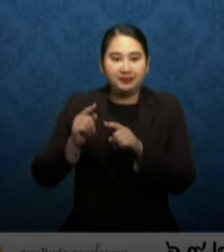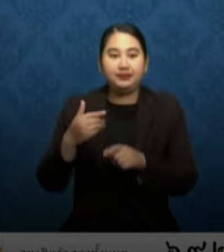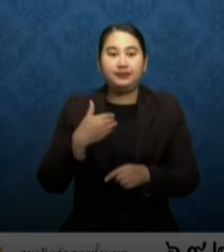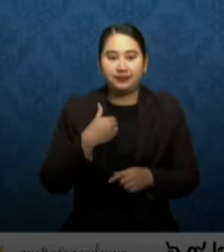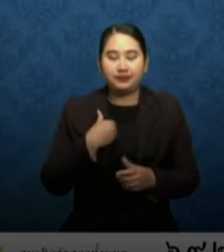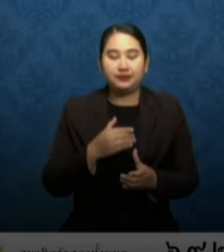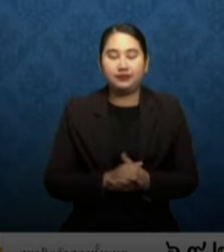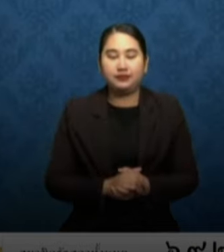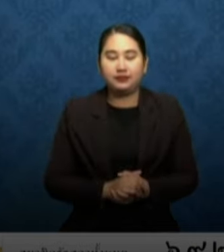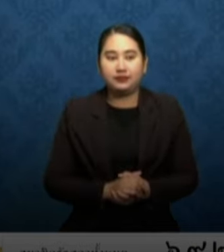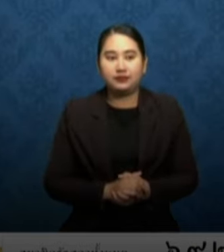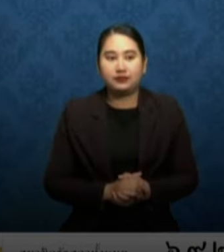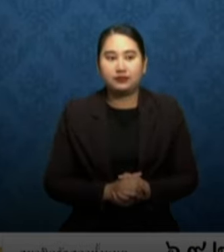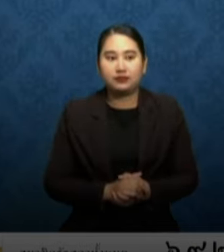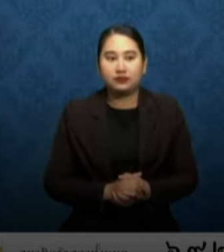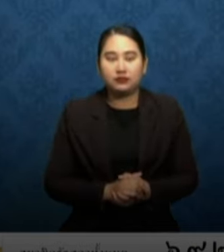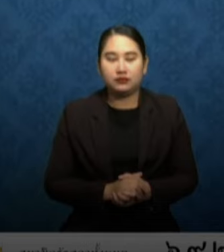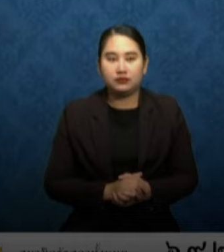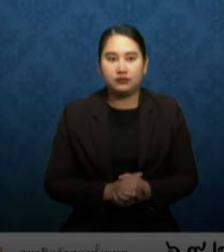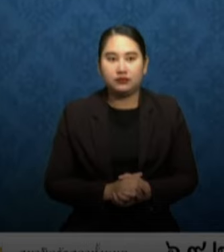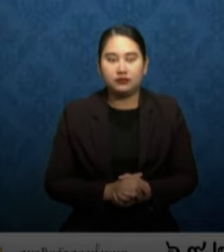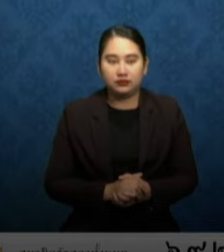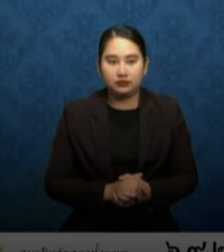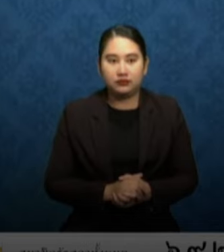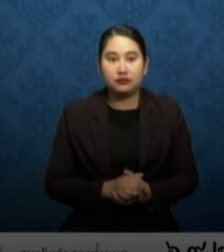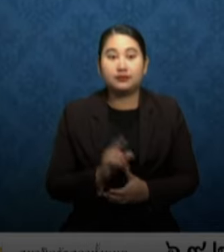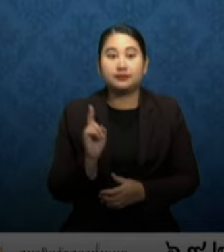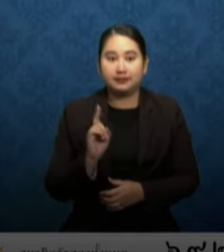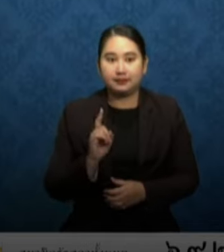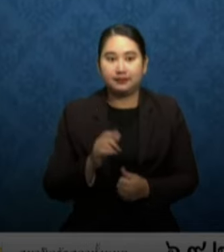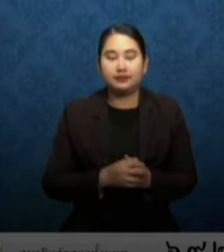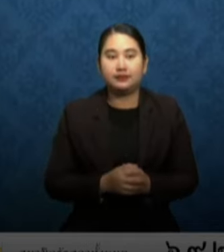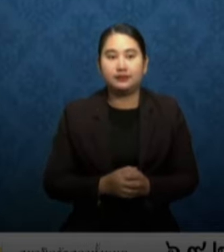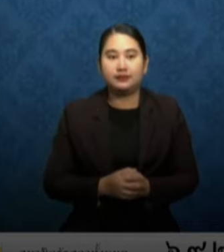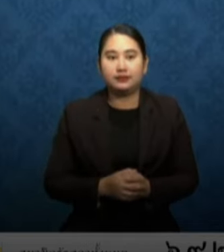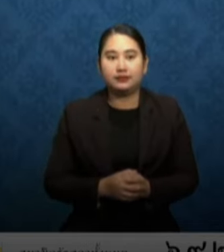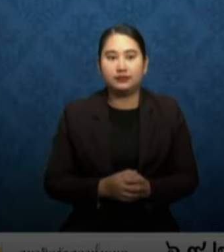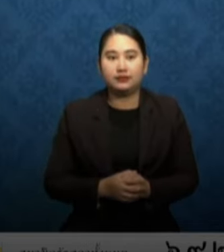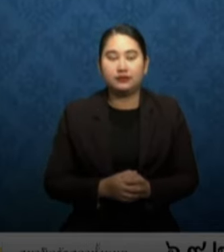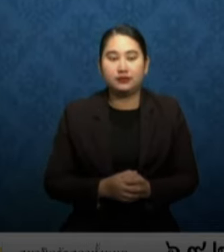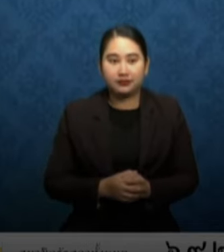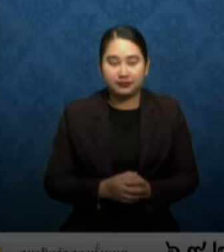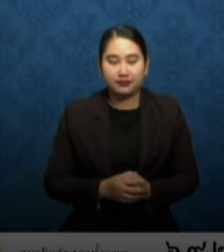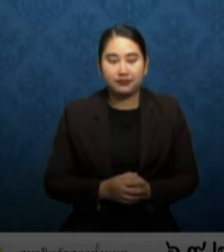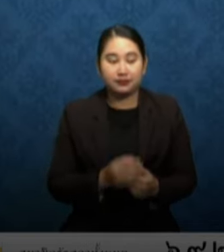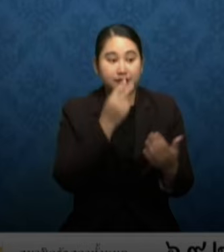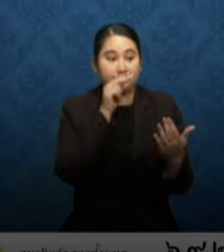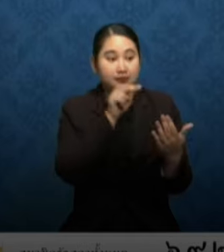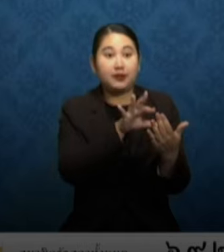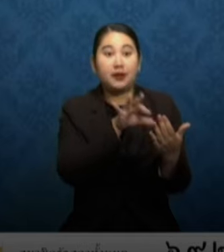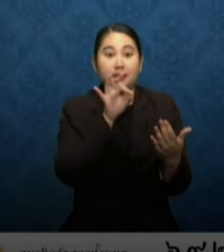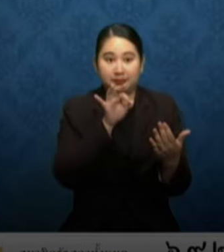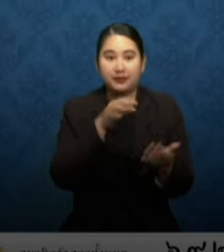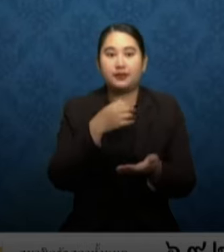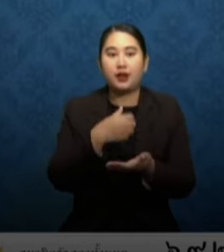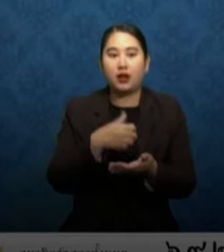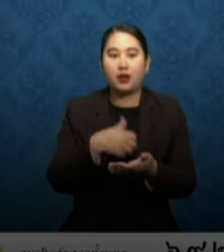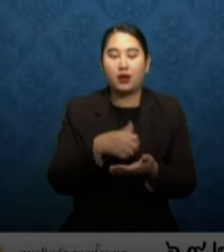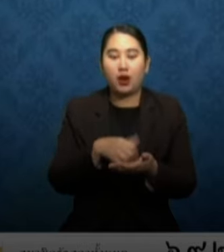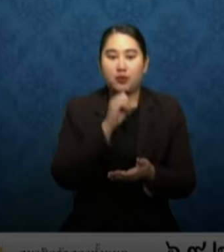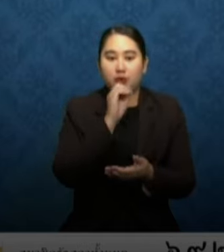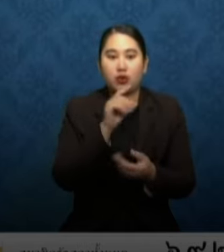น้องแรงงานเอาไว้ท่านประธานครับผมขออนุญาตหยิบยกเนื้อหาบางส่วน